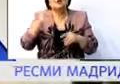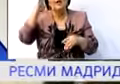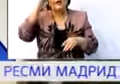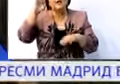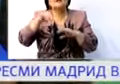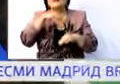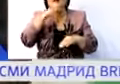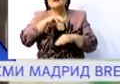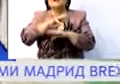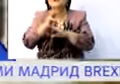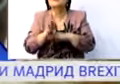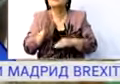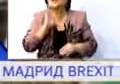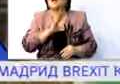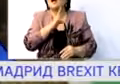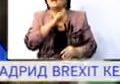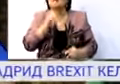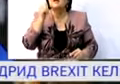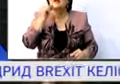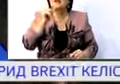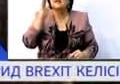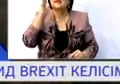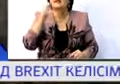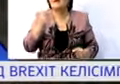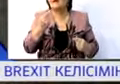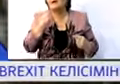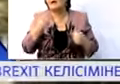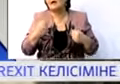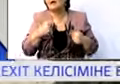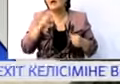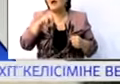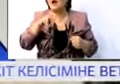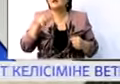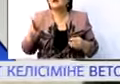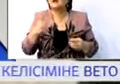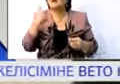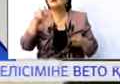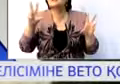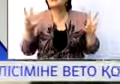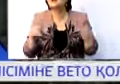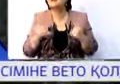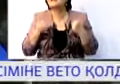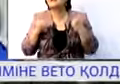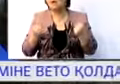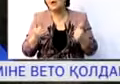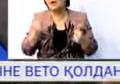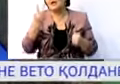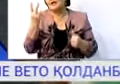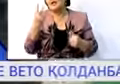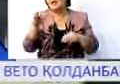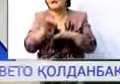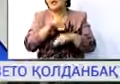ерінің ықыласына бөлінген әйел адам ертең қиямет күнінде Алла тағаланың жәннатына бірінші кіреді дейді. Және де ерлі зайыпты адам